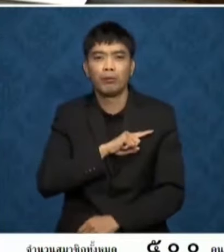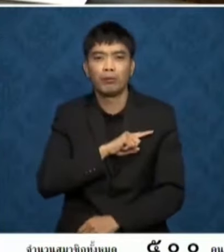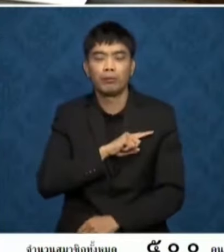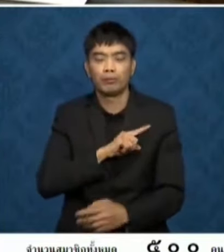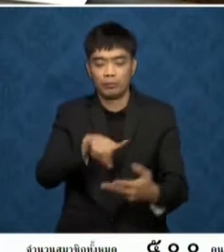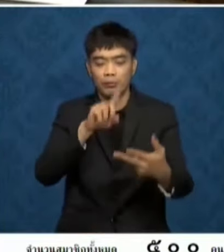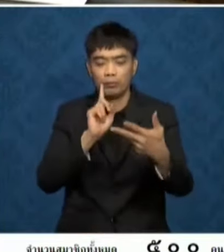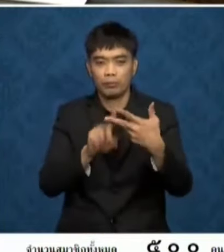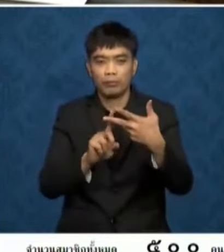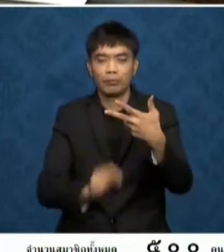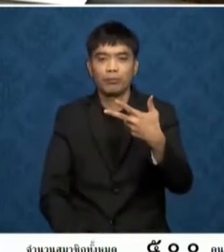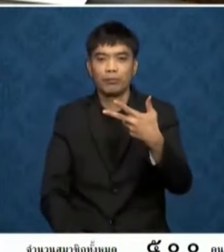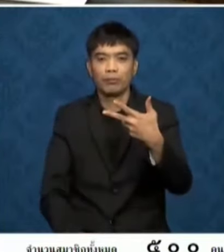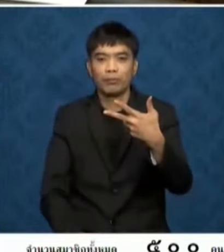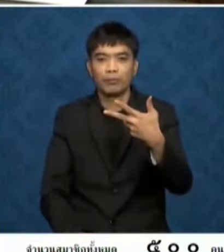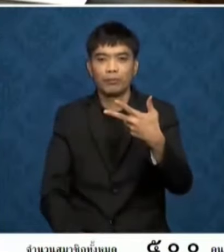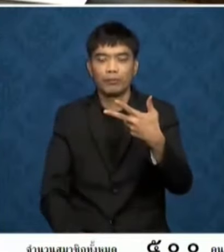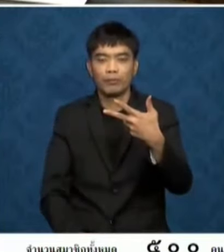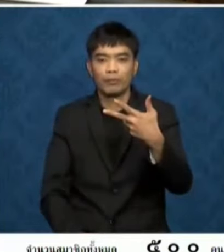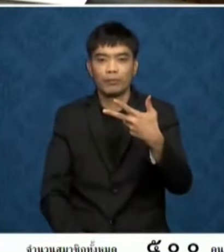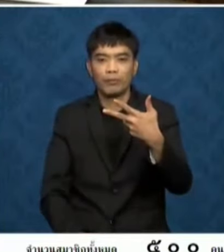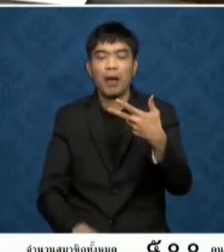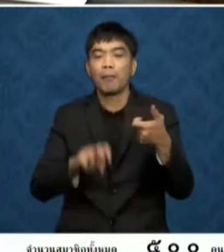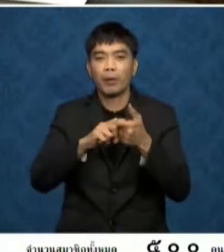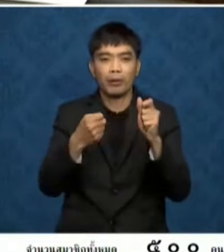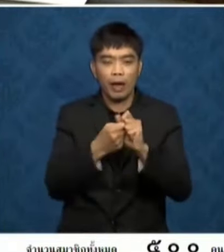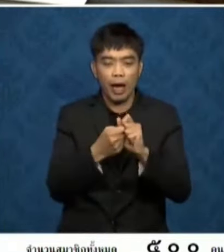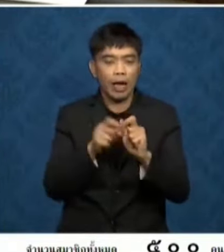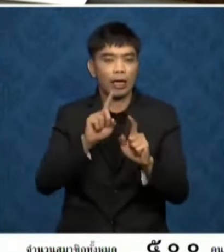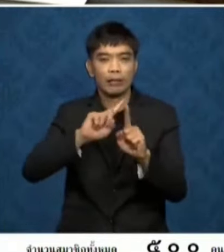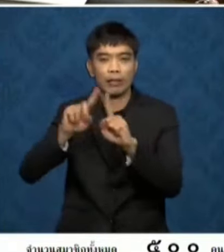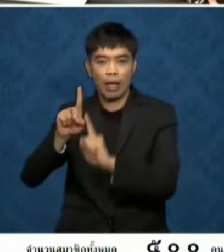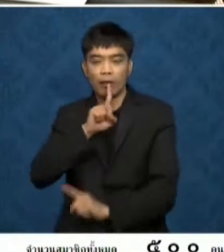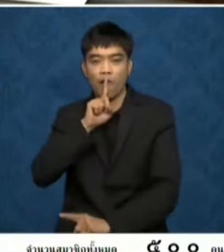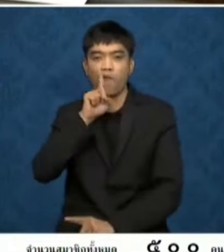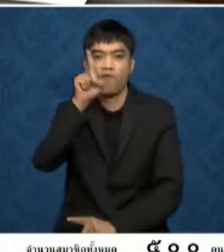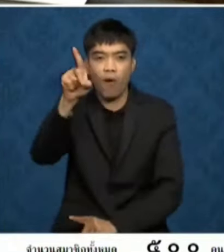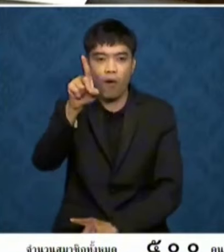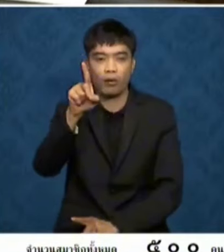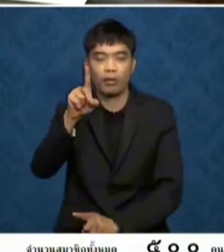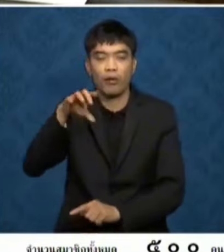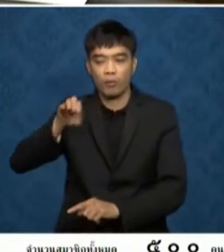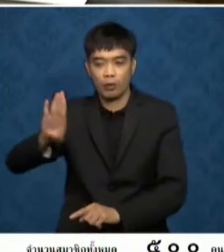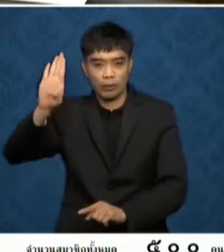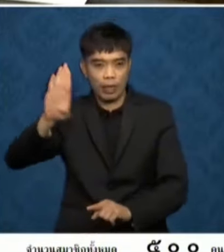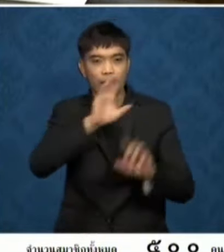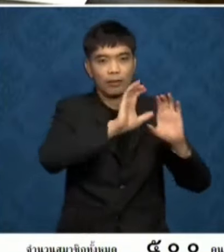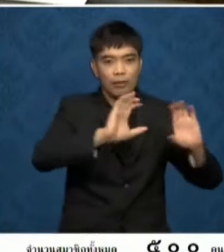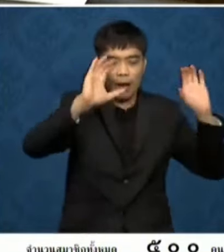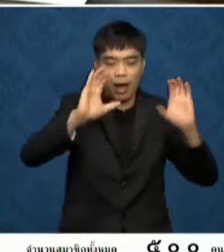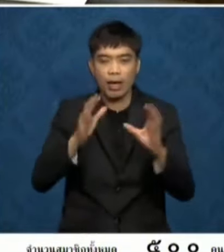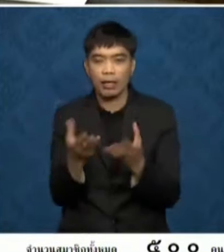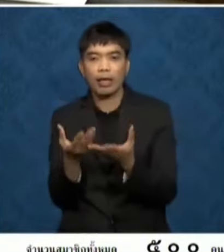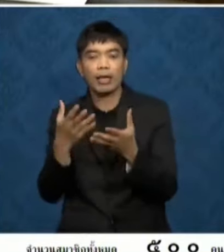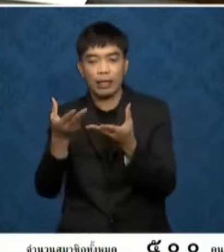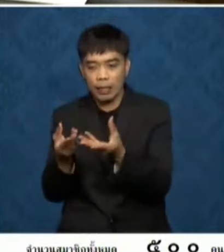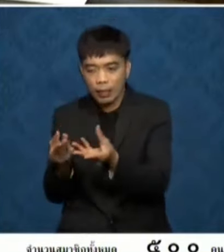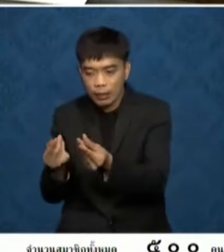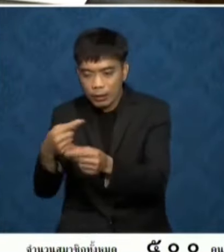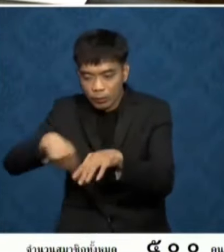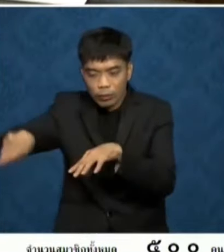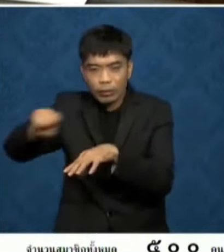ที่3ค่ะก็คือความเสียหายจากกรณีพิพาทที่มีการฟ้องร้องกันครั้งนี้นะคะในการที่ส่งมอบพื้นที่ล่าช้า